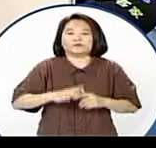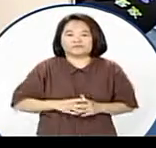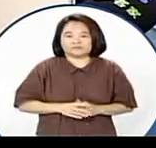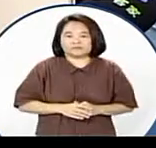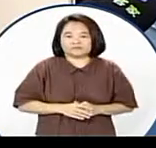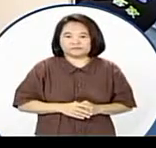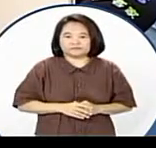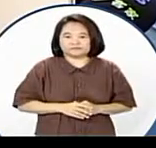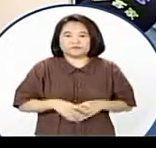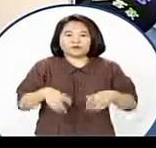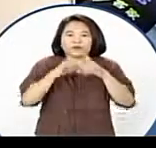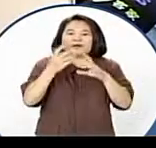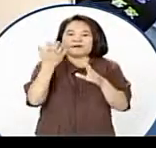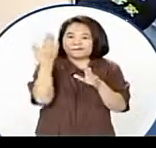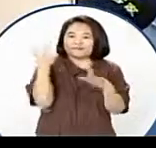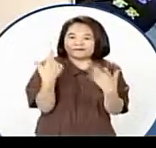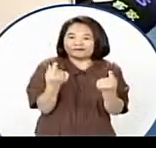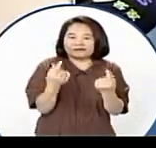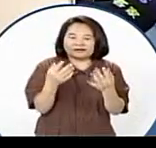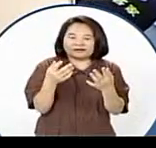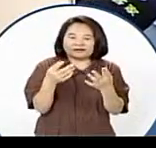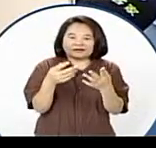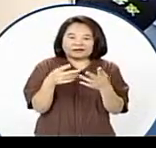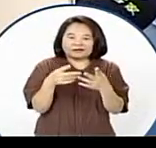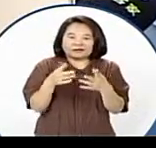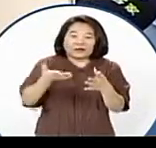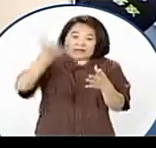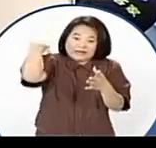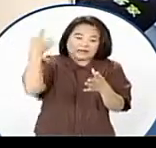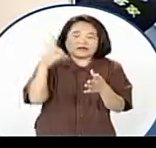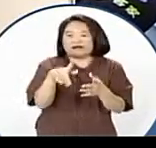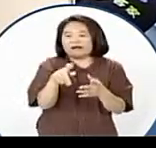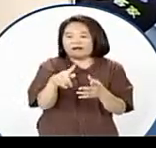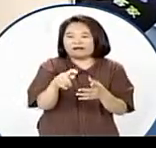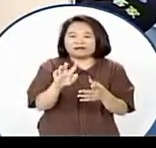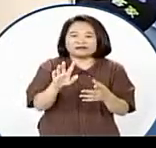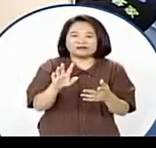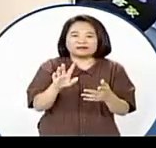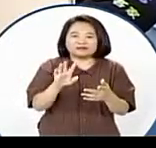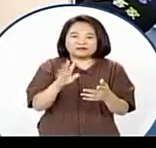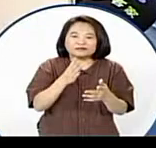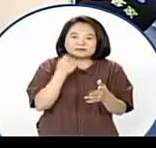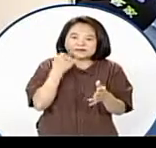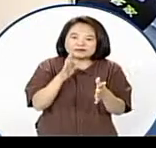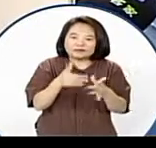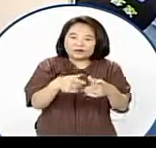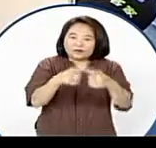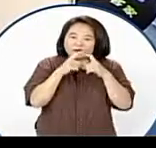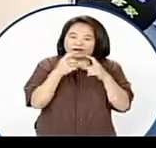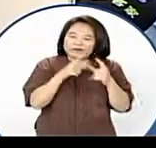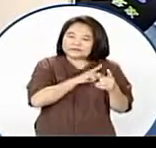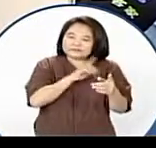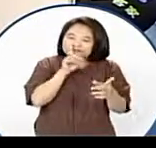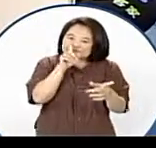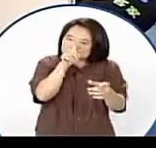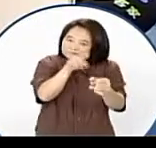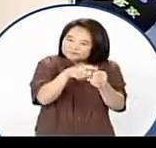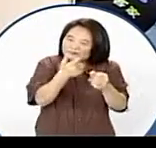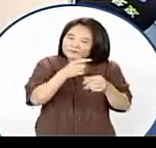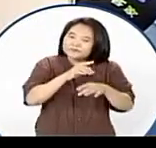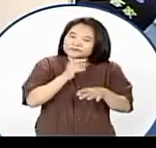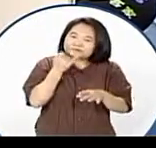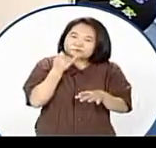到。一个程度，它永远回不去了，我知道。但是它可以达到一些状态，是可以让我们自己觉得比较安